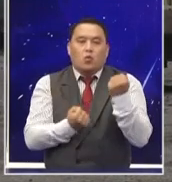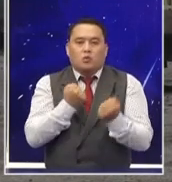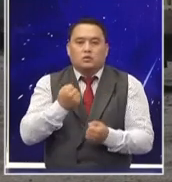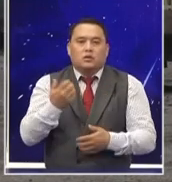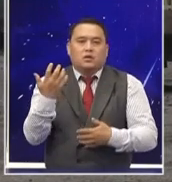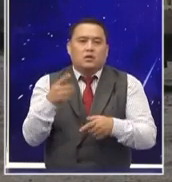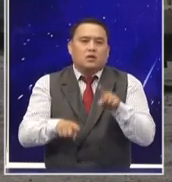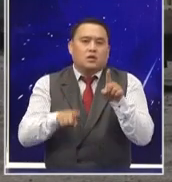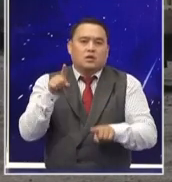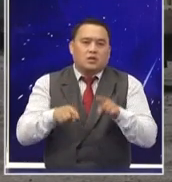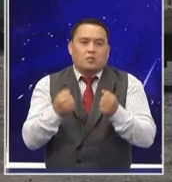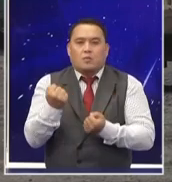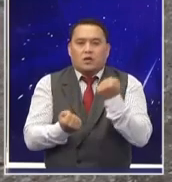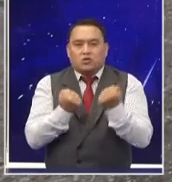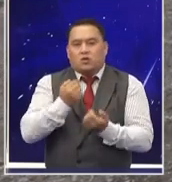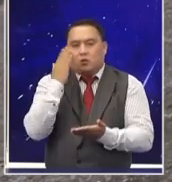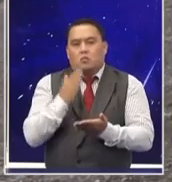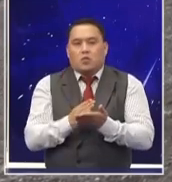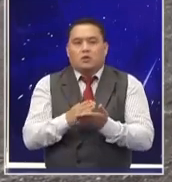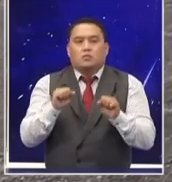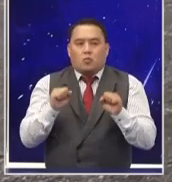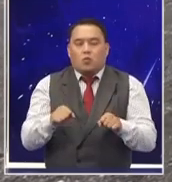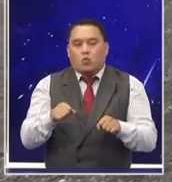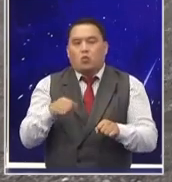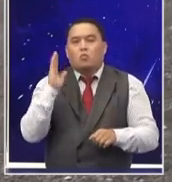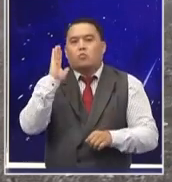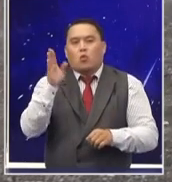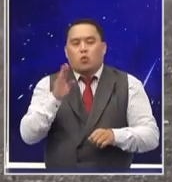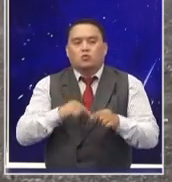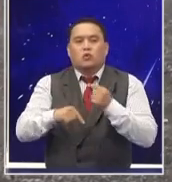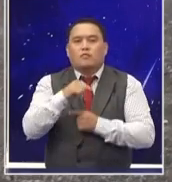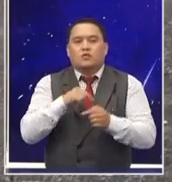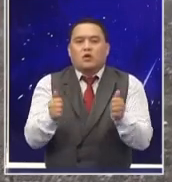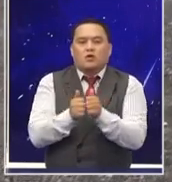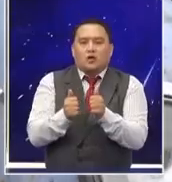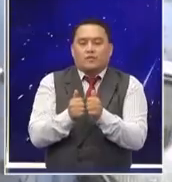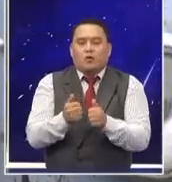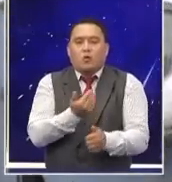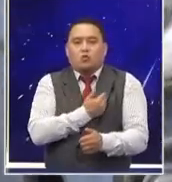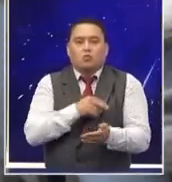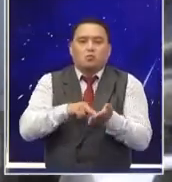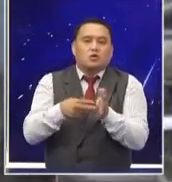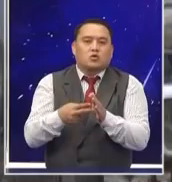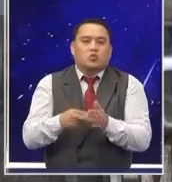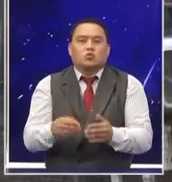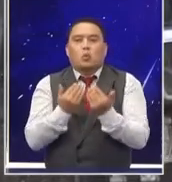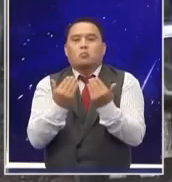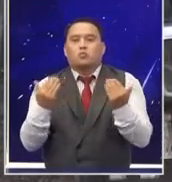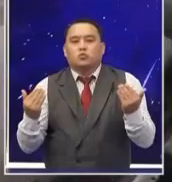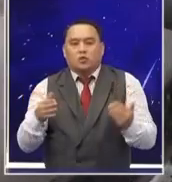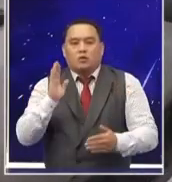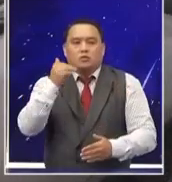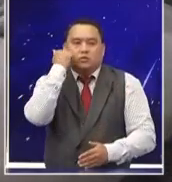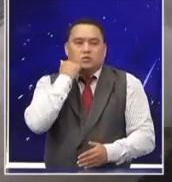сирек кездесетін машина үлгілері де бар. Мекеме менеджері болашақта кәсіпорын аумағында шағын мұражай ашылуы мүмкін екенін айтады. Жалпы